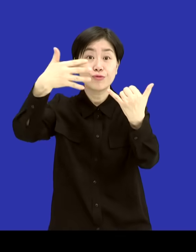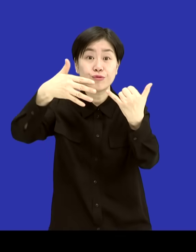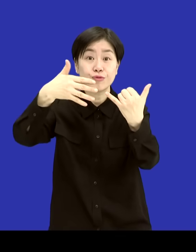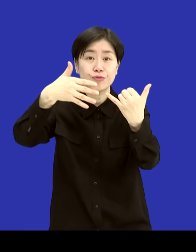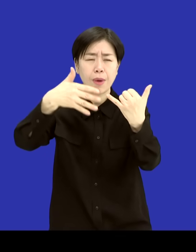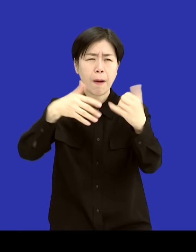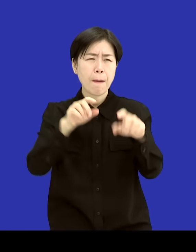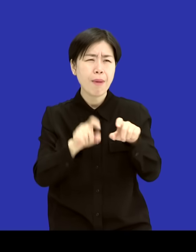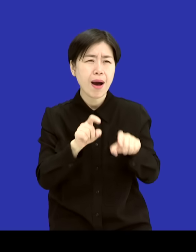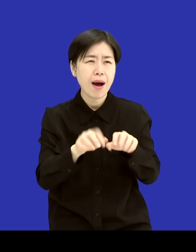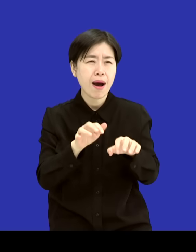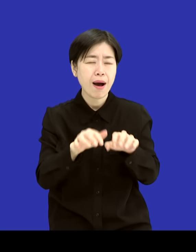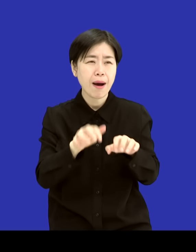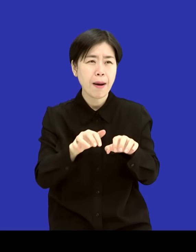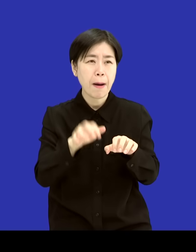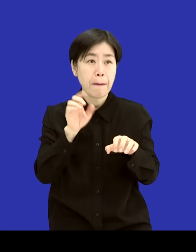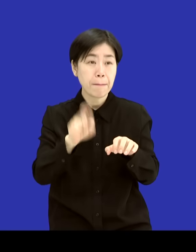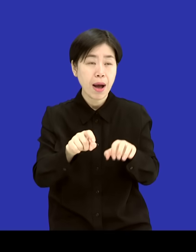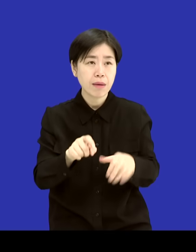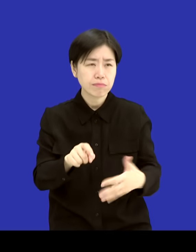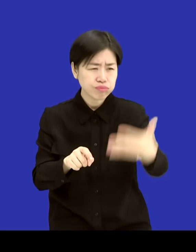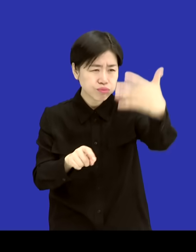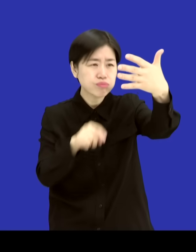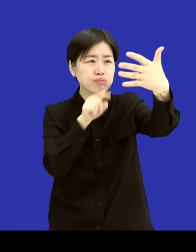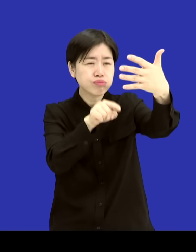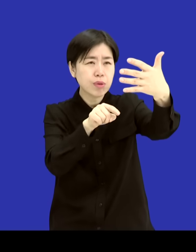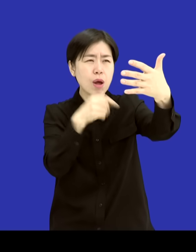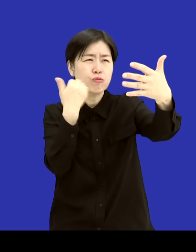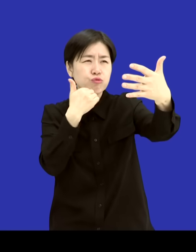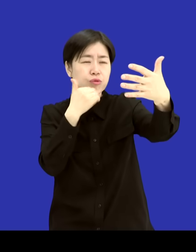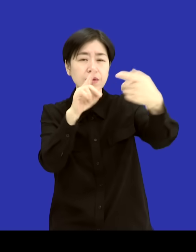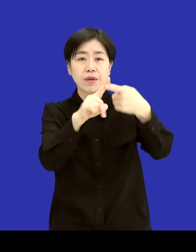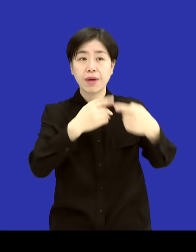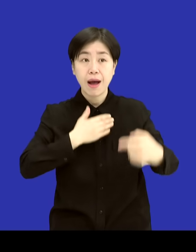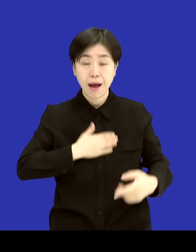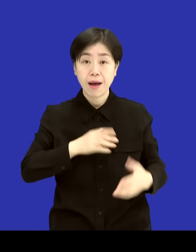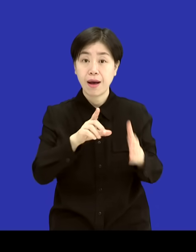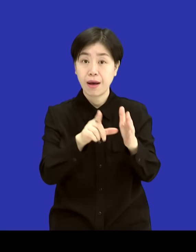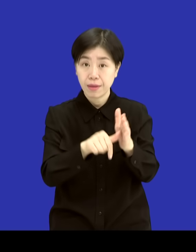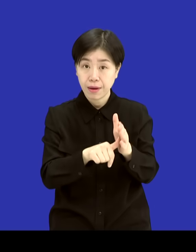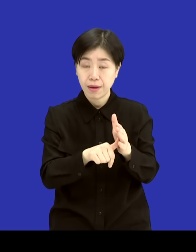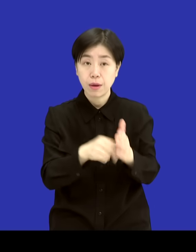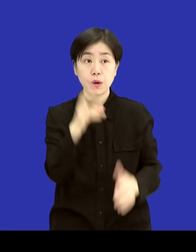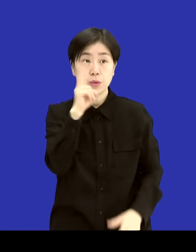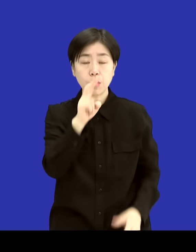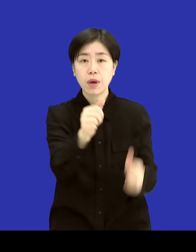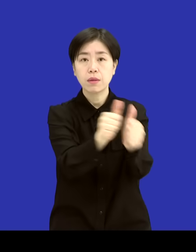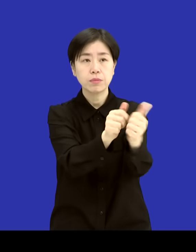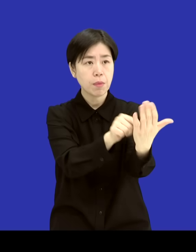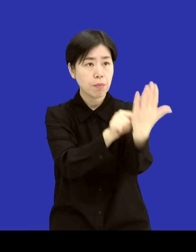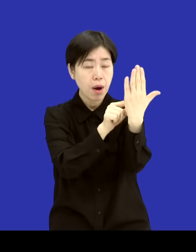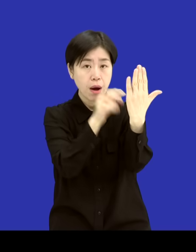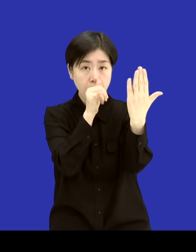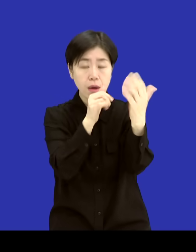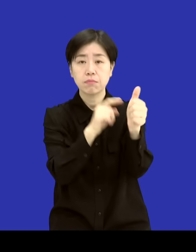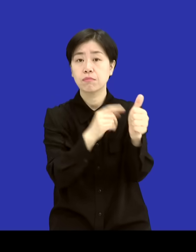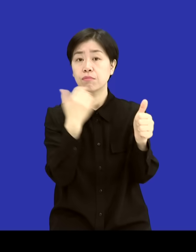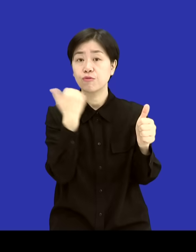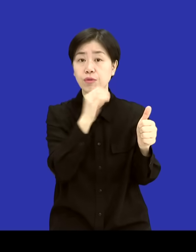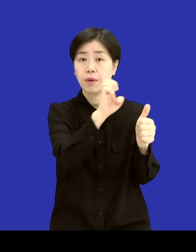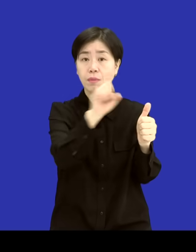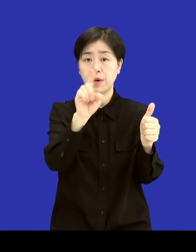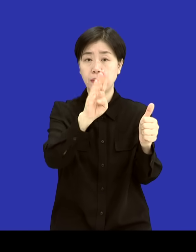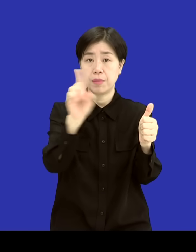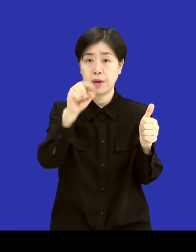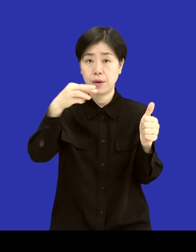너튜브에 들어가서 푸치니에 대해서 알아가는데 마침 그때 파바로티가 예. 푸치니의 노래를 부르는